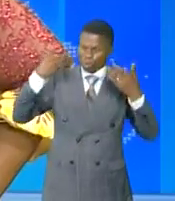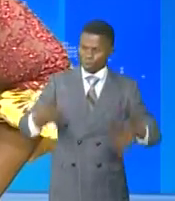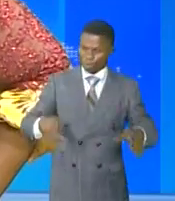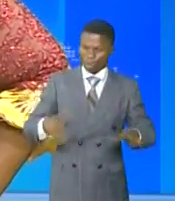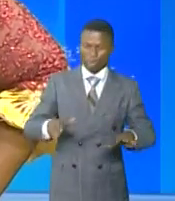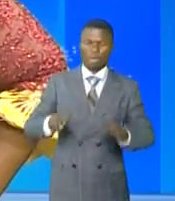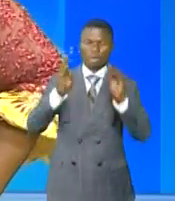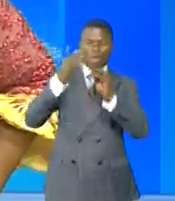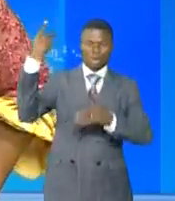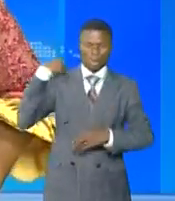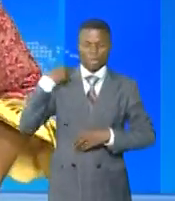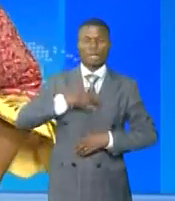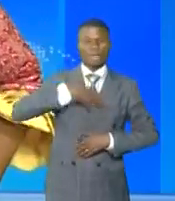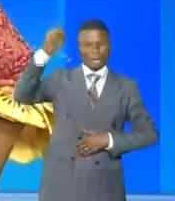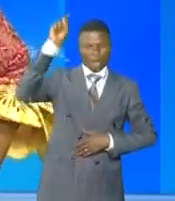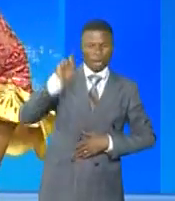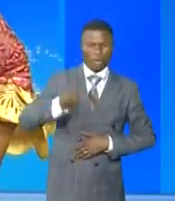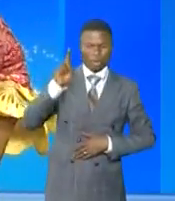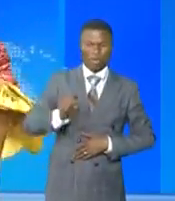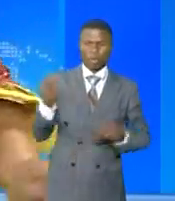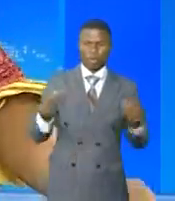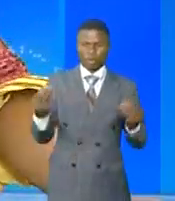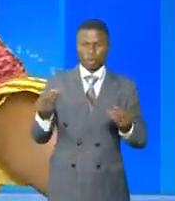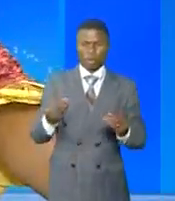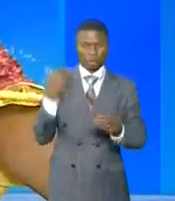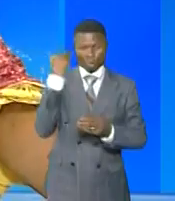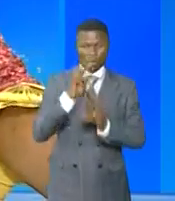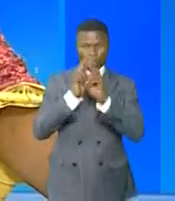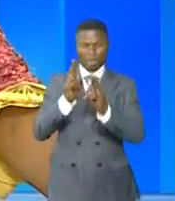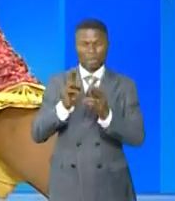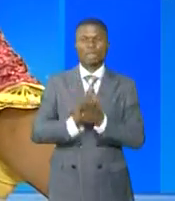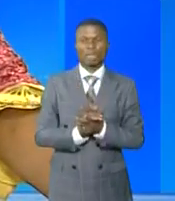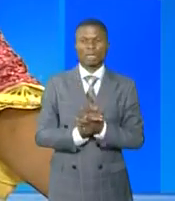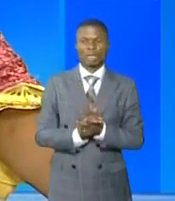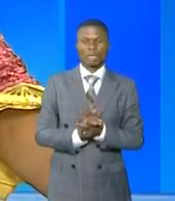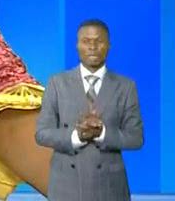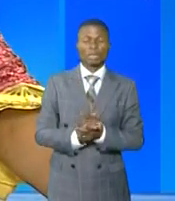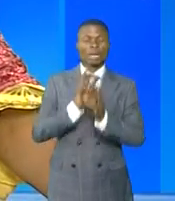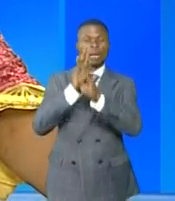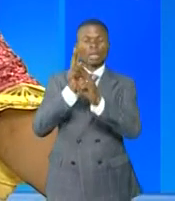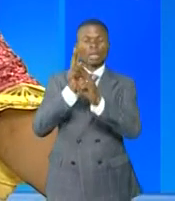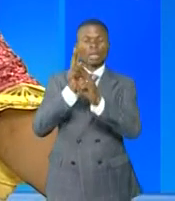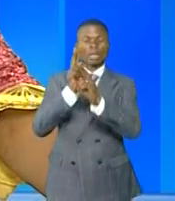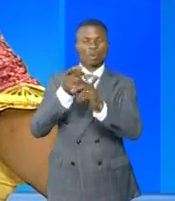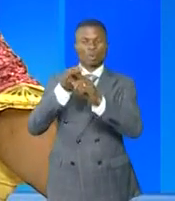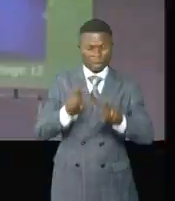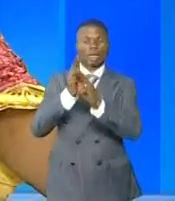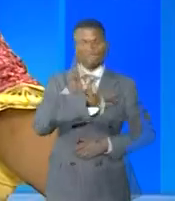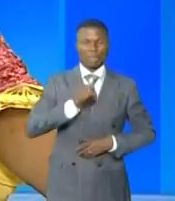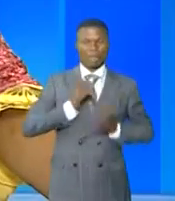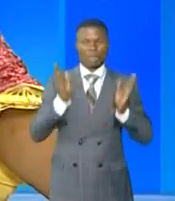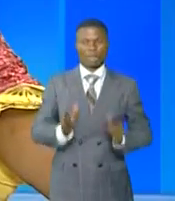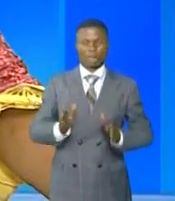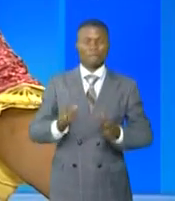doit récolter une victoire écrasante. C'est pas moi qui le dis, c'est plutôt les propos, ce sont là plutôt les propos du sénateur